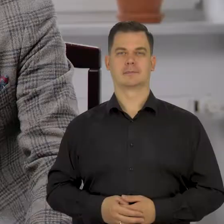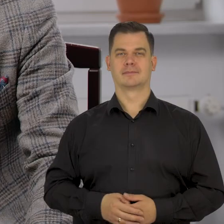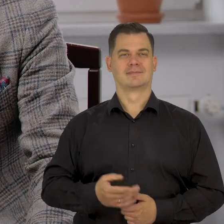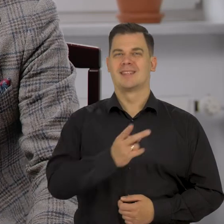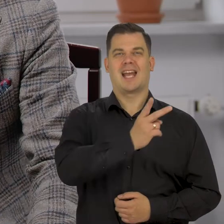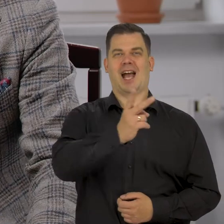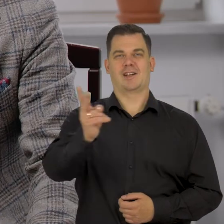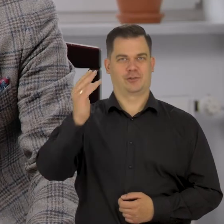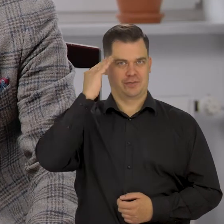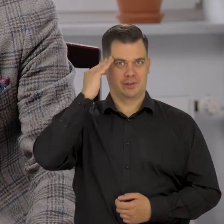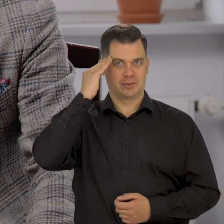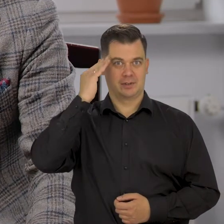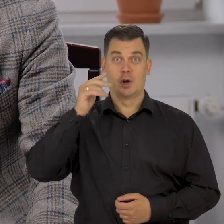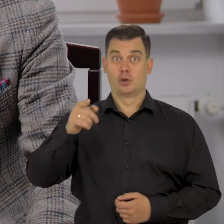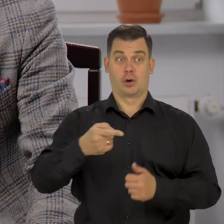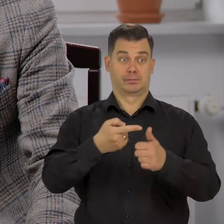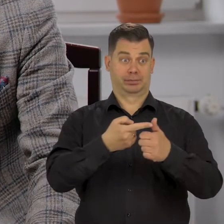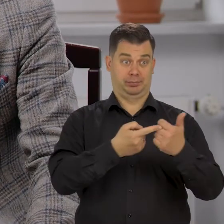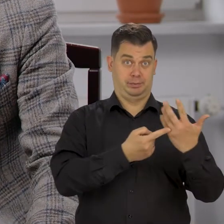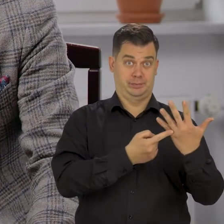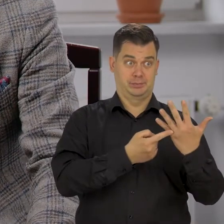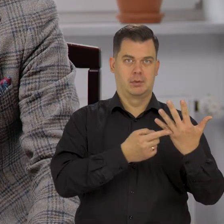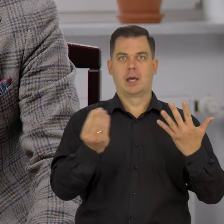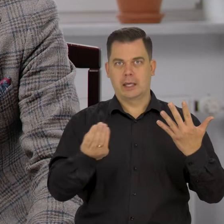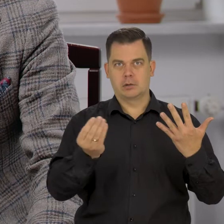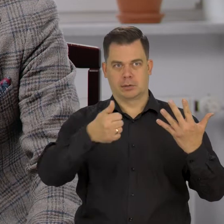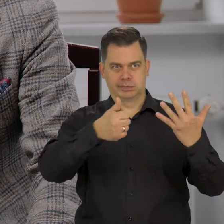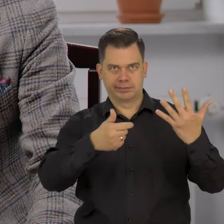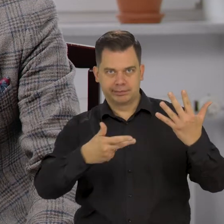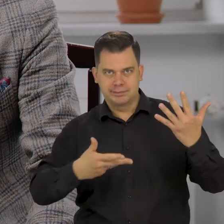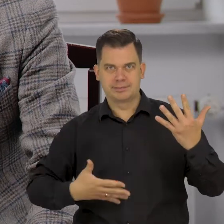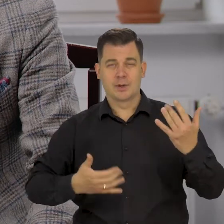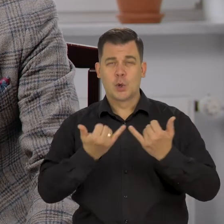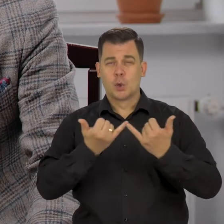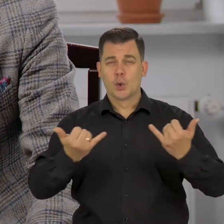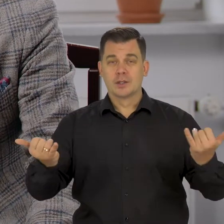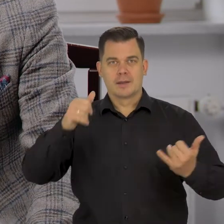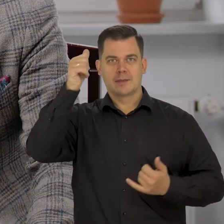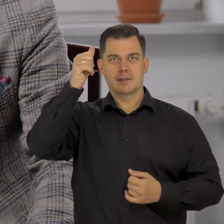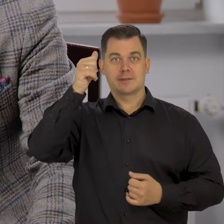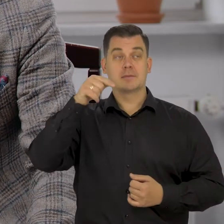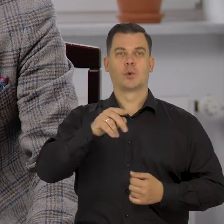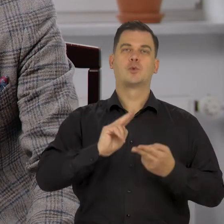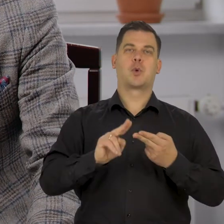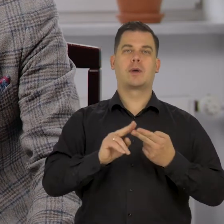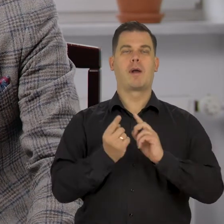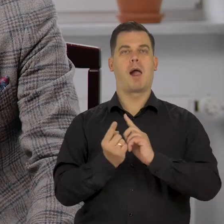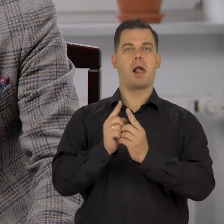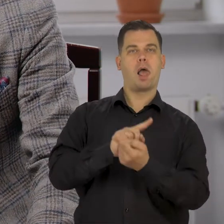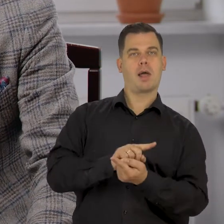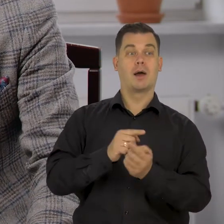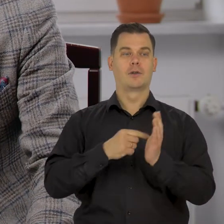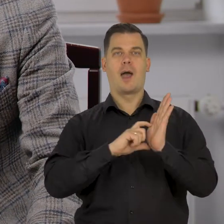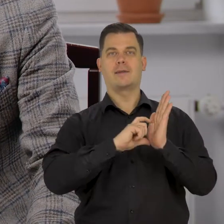Nie każda osoba jest świadoma, że ta lista, a także inne nazwy, pod którymi ukrywa się cukier, właśnie w ten sposób przedstawiane